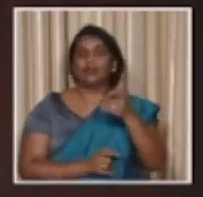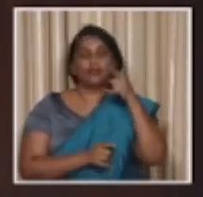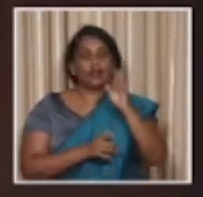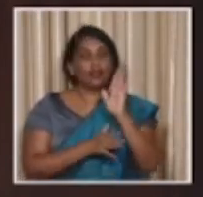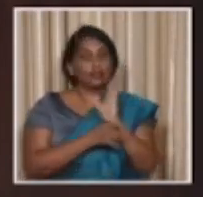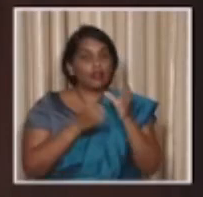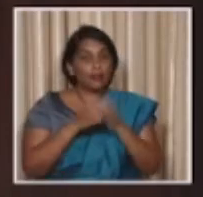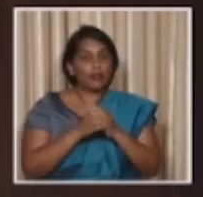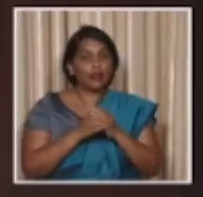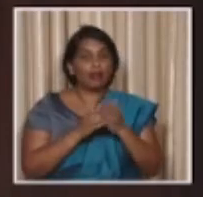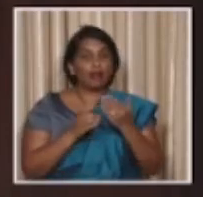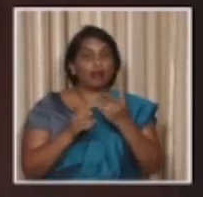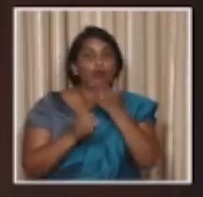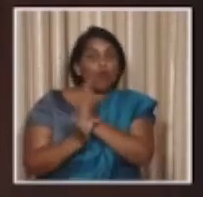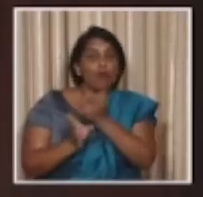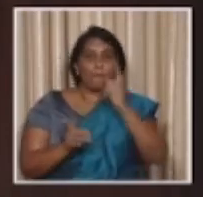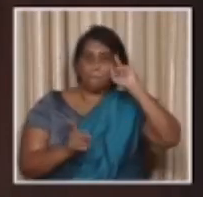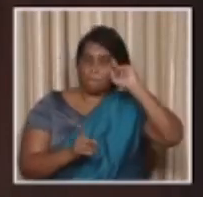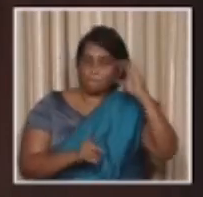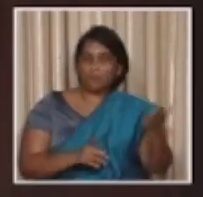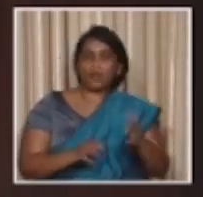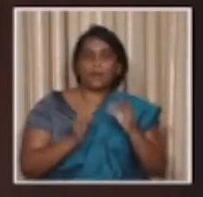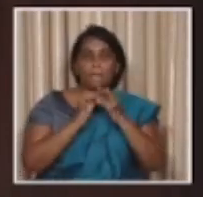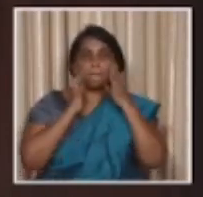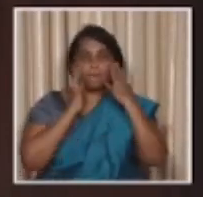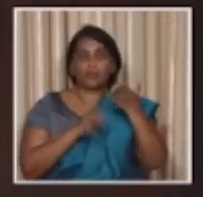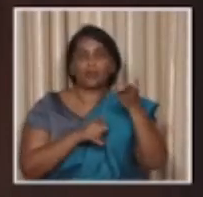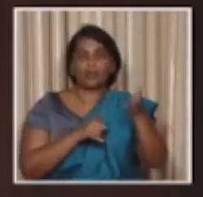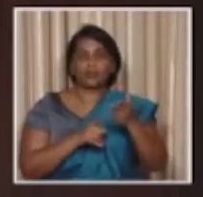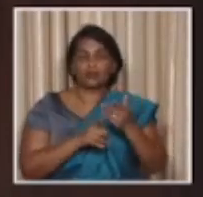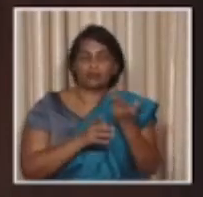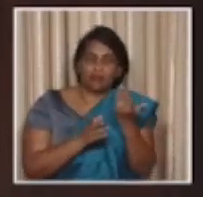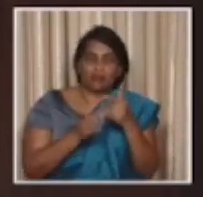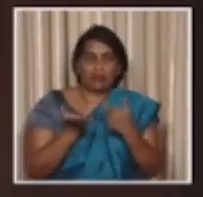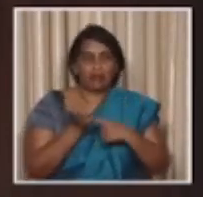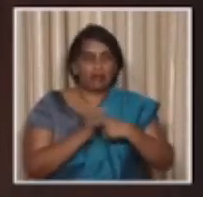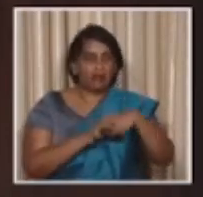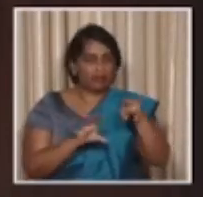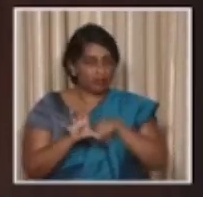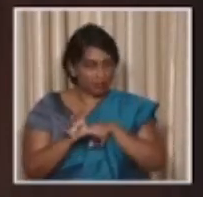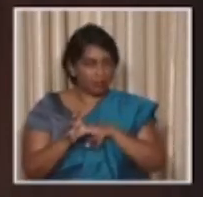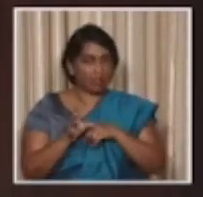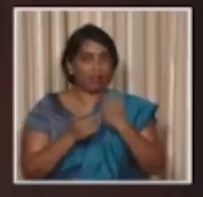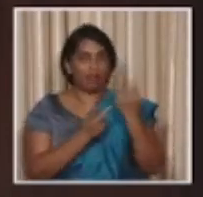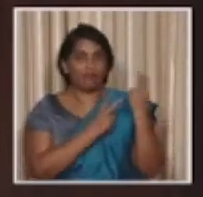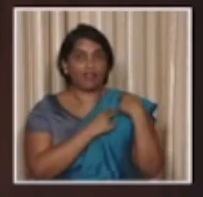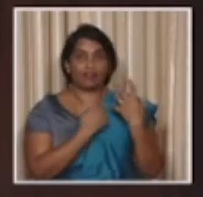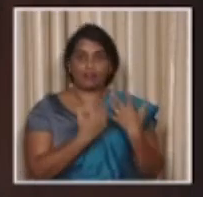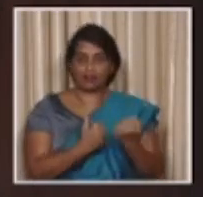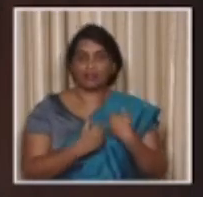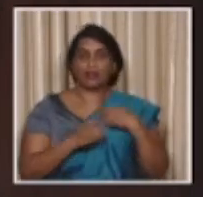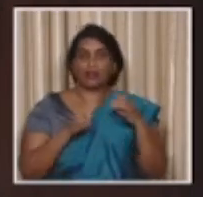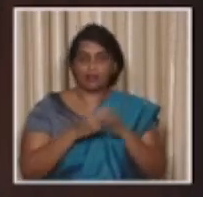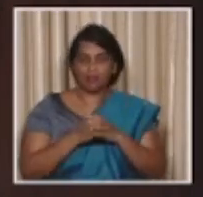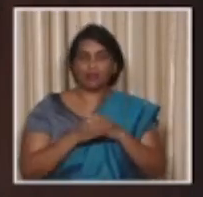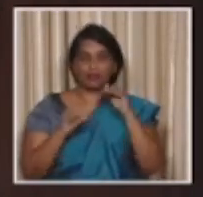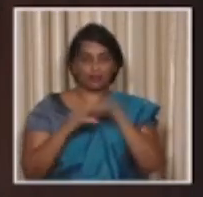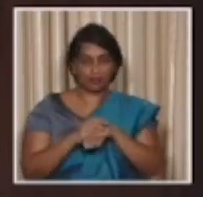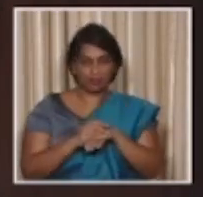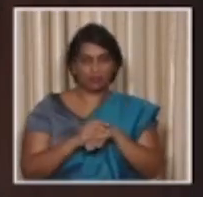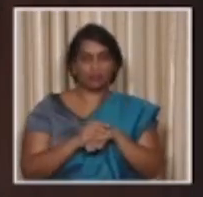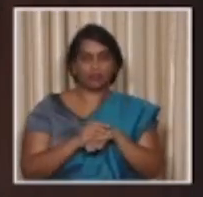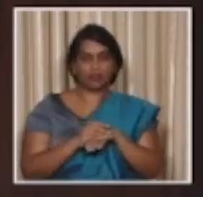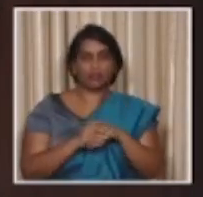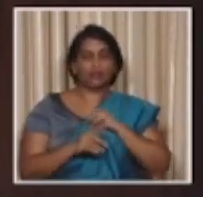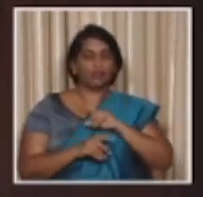ලංකා නිදහස් පක්ෂය මොකද කියලා දන්නේ නැහැ බැසිල් රාජපක්ෂ මහත්තයාට කියලා කොහොම හරි මේ තනතුර අරගත්තා අපේ පක්ෂෙන් දා ඔතන වෙලාව අවසන්යි